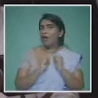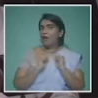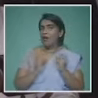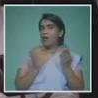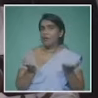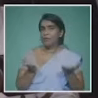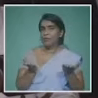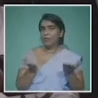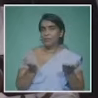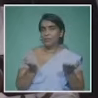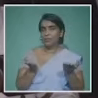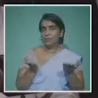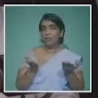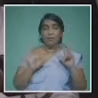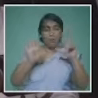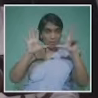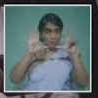කියලා.